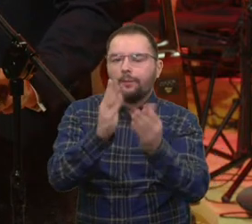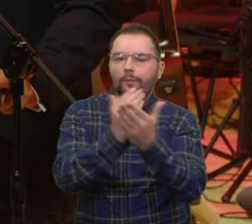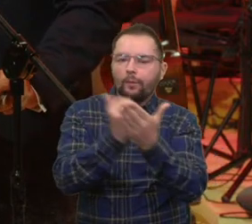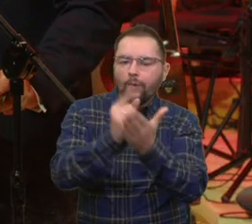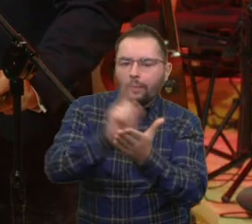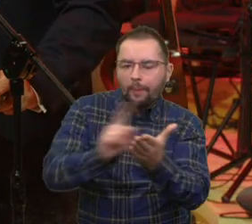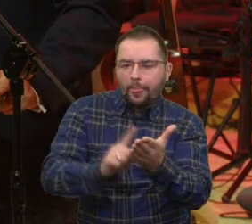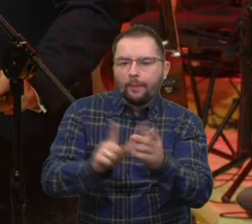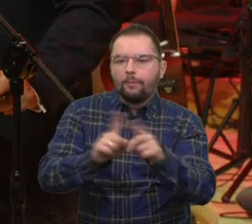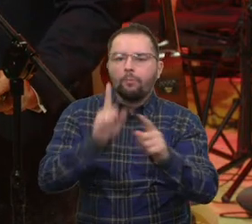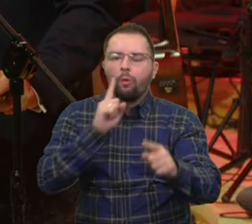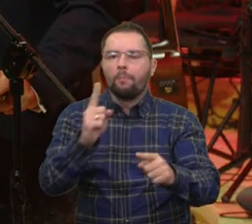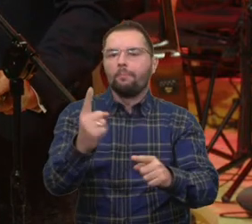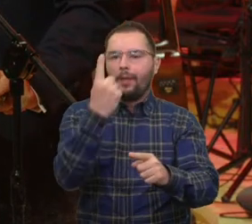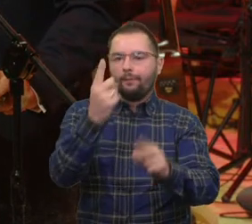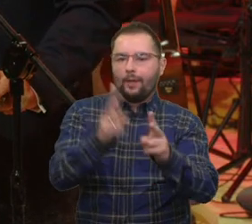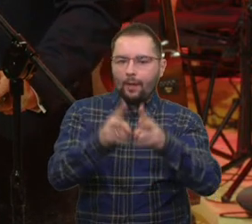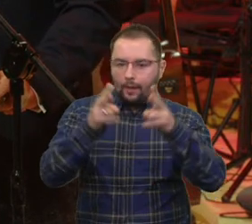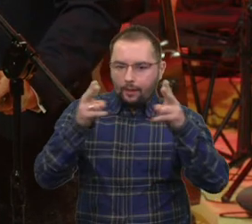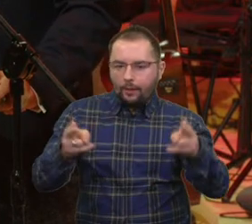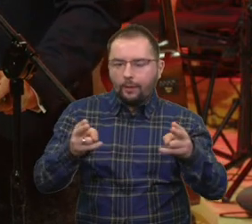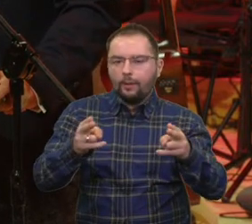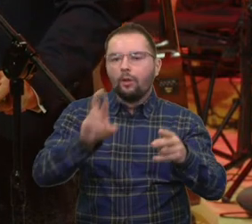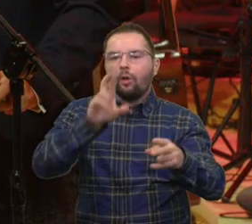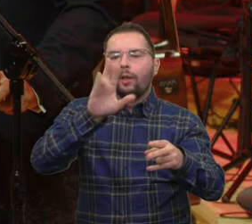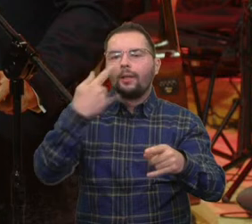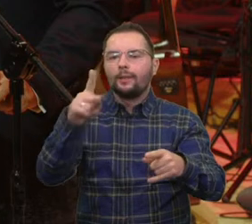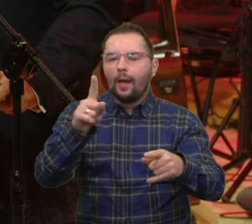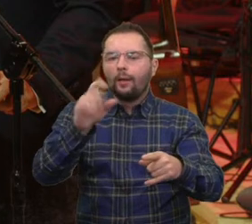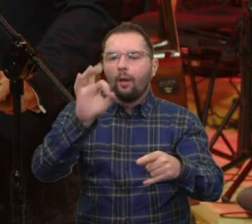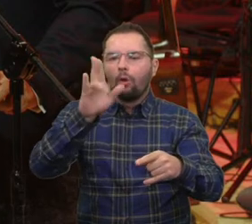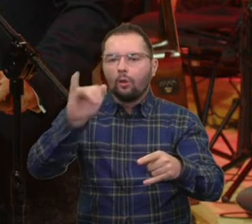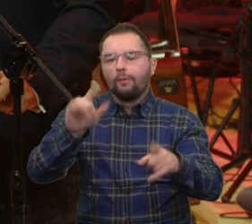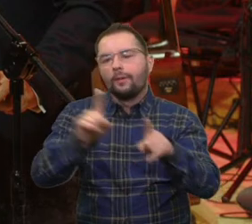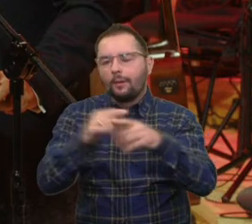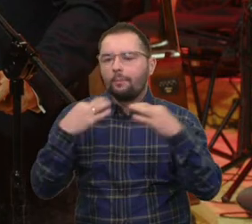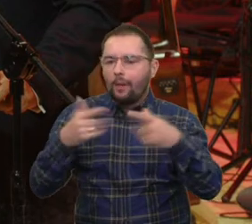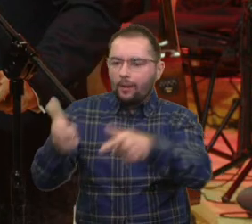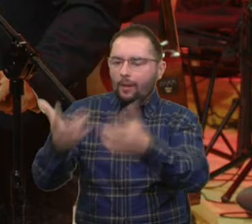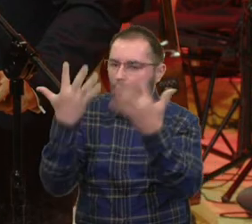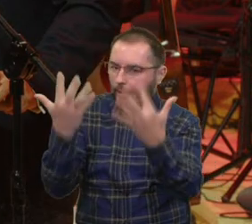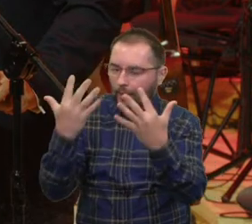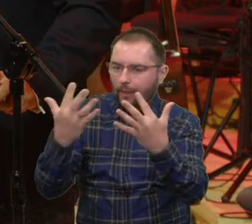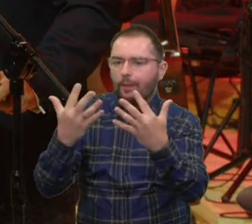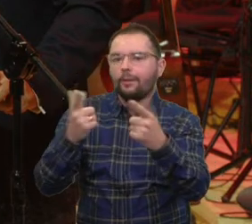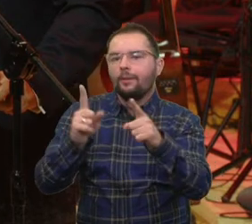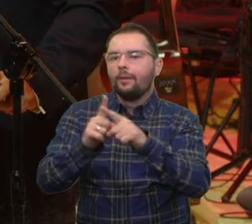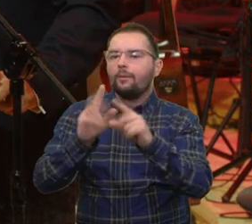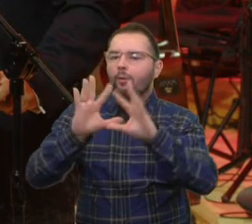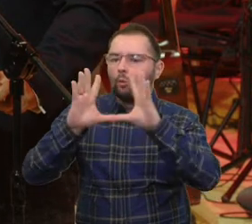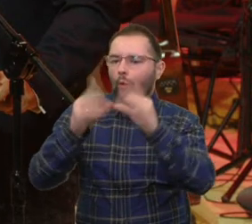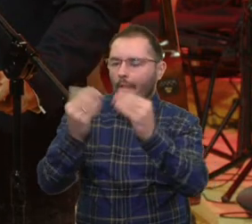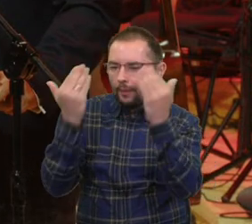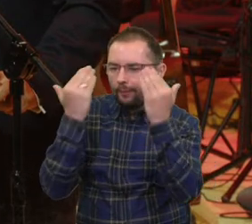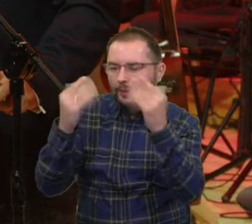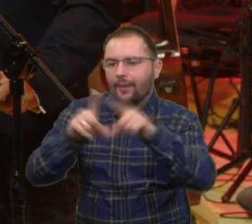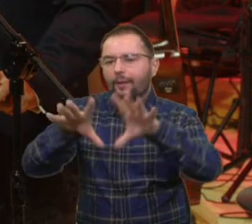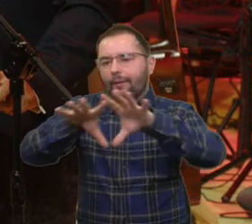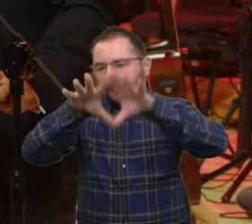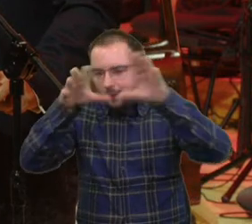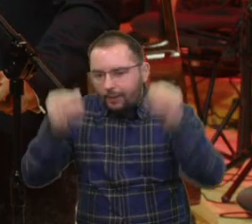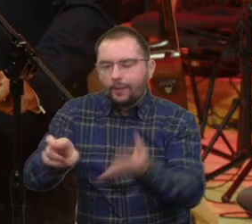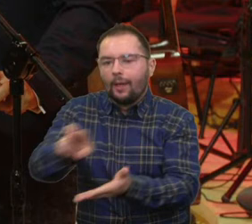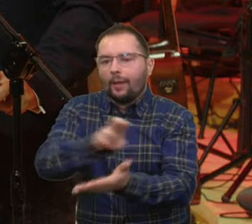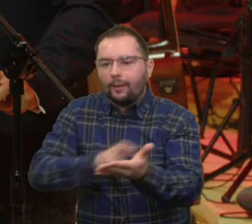województwa śląskiego pierwszej kadencji, Ryszardowi Ostrowskiemu. Na ręce pana przewodniczącego kierujemy powitania dla wszystkich radnych